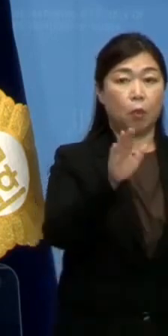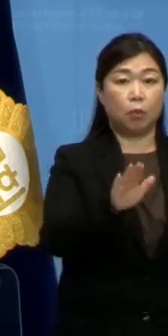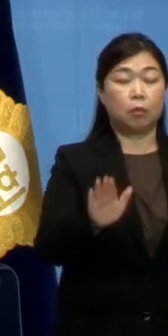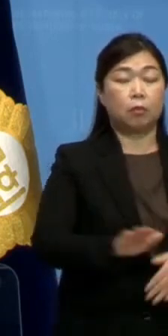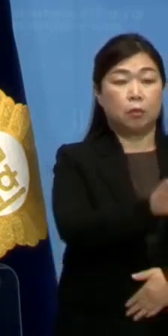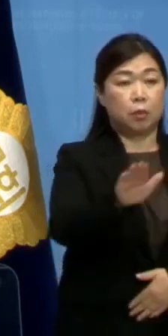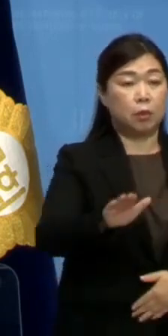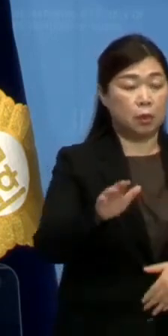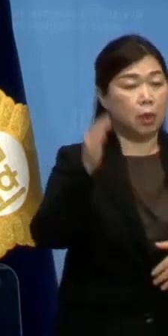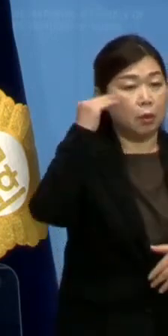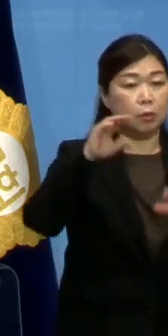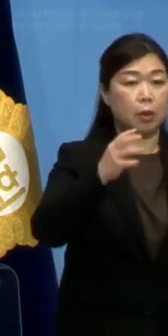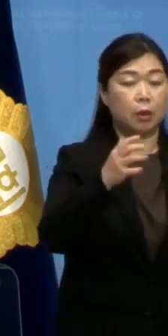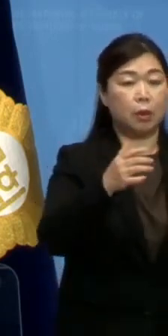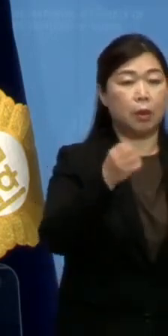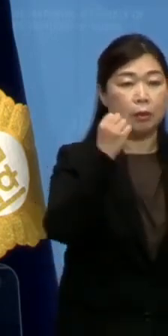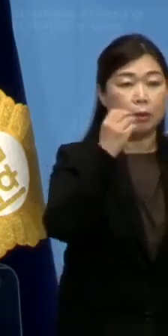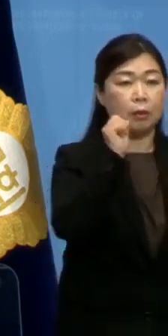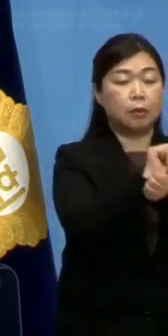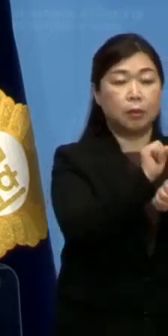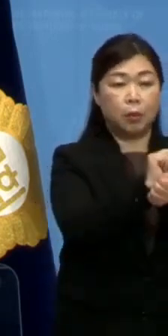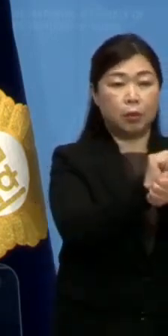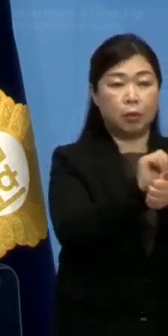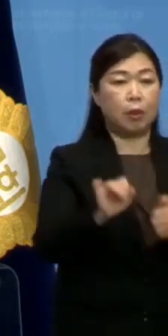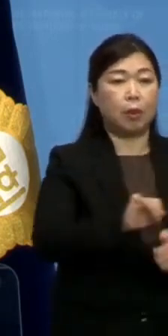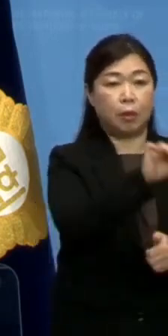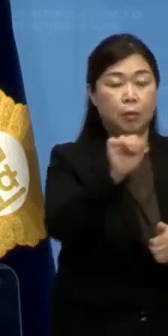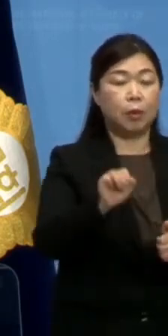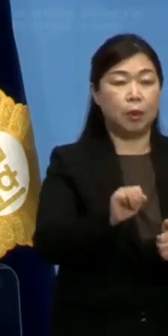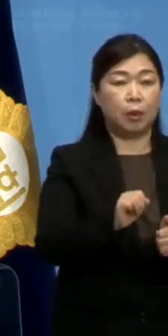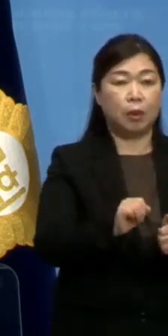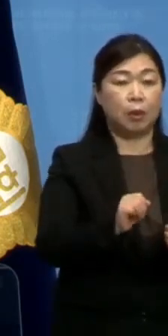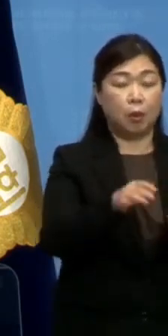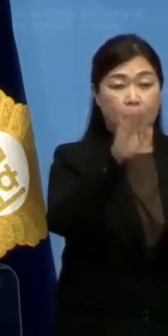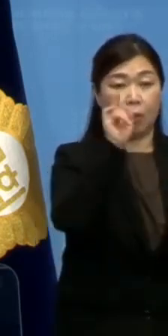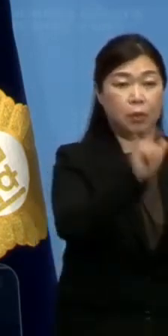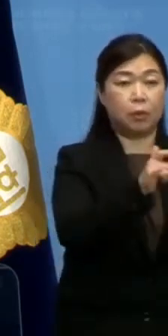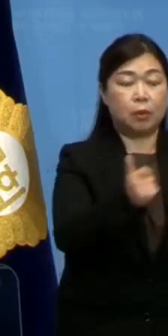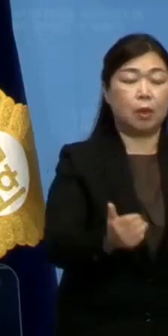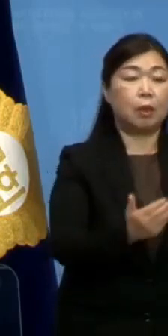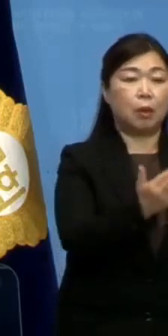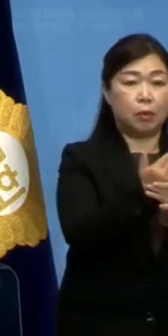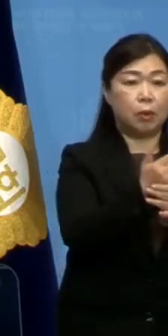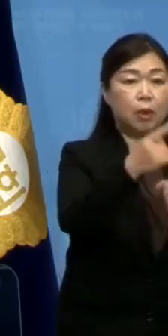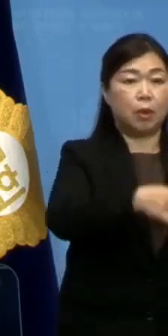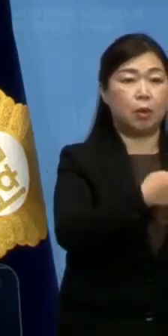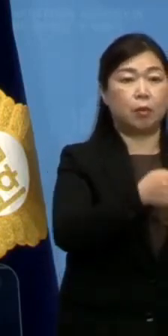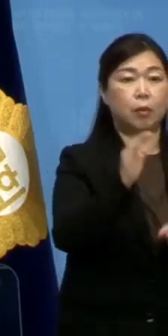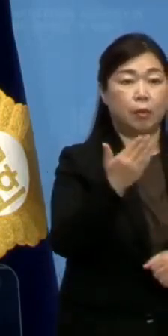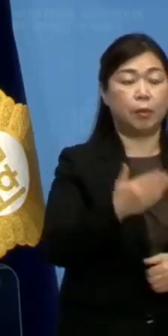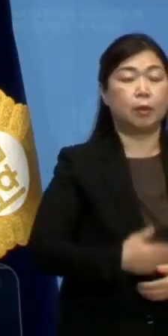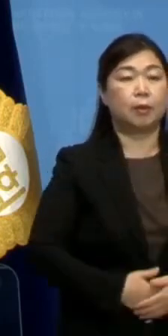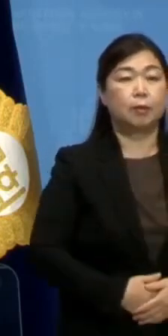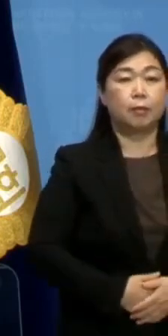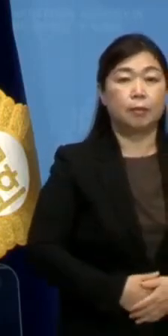오늘은 우리나라에서 신종 코로나 바이러스 감염증 확진자가 나온 지 1년 되는